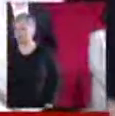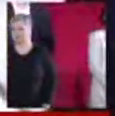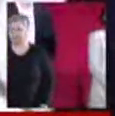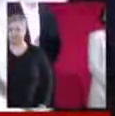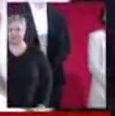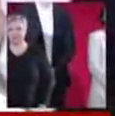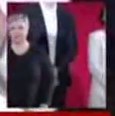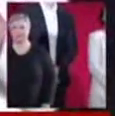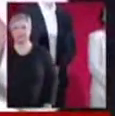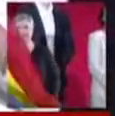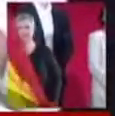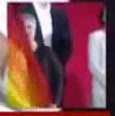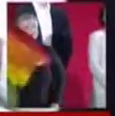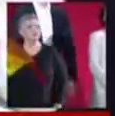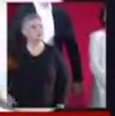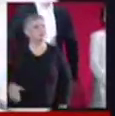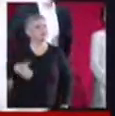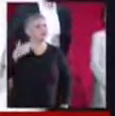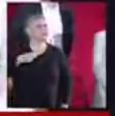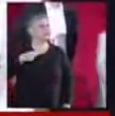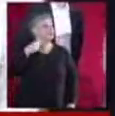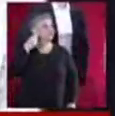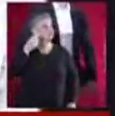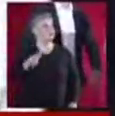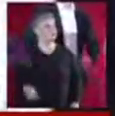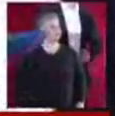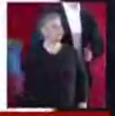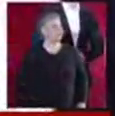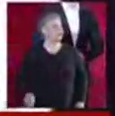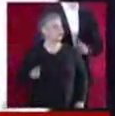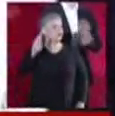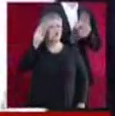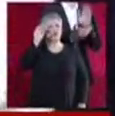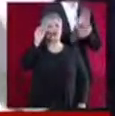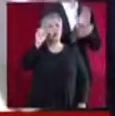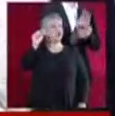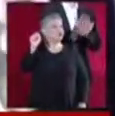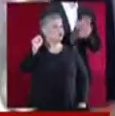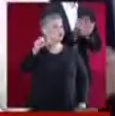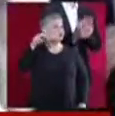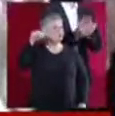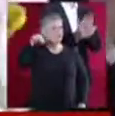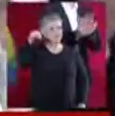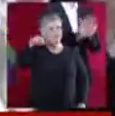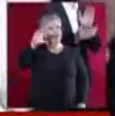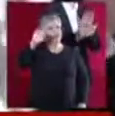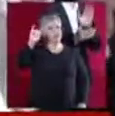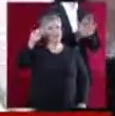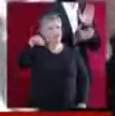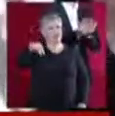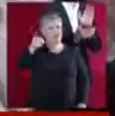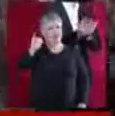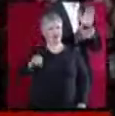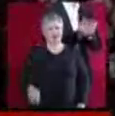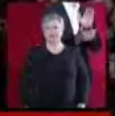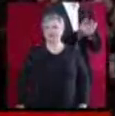επόμενος υποψήφιος είναι ο ρ daily ένας ιρλανδός με κριτική